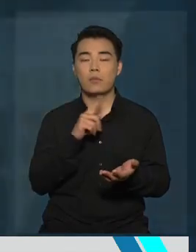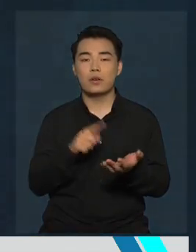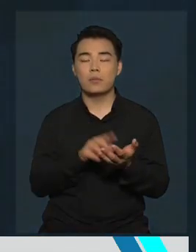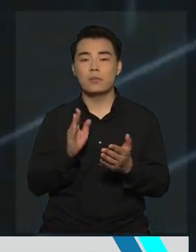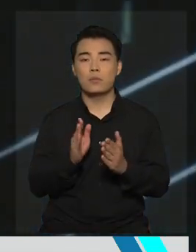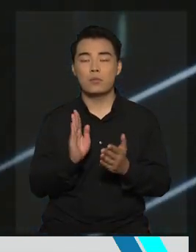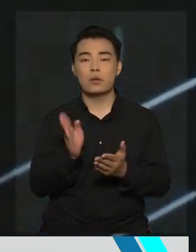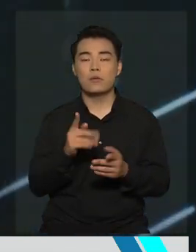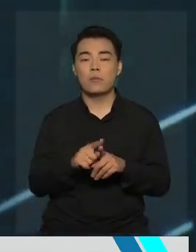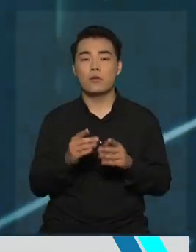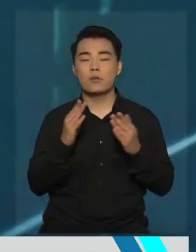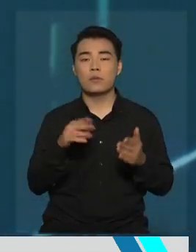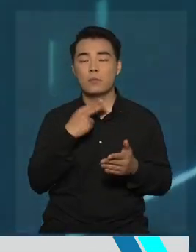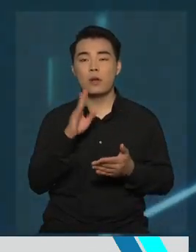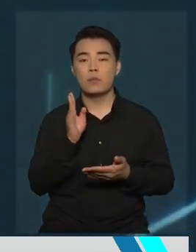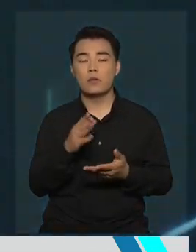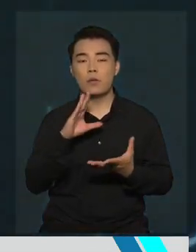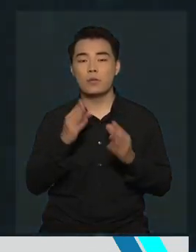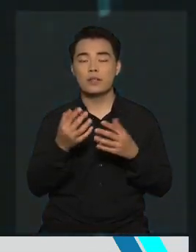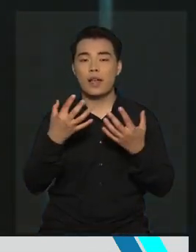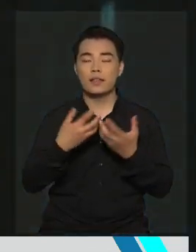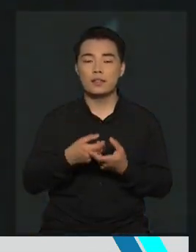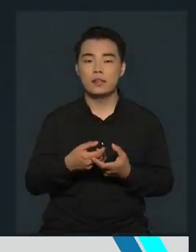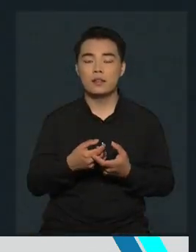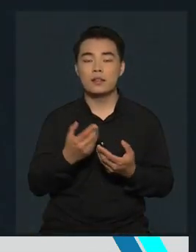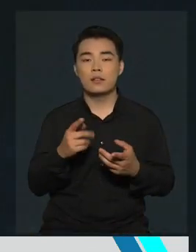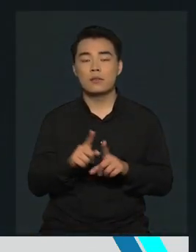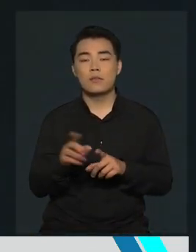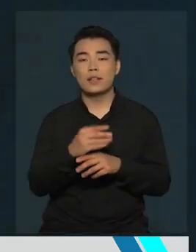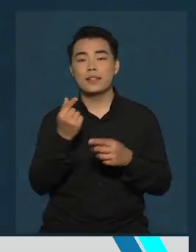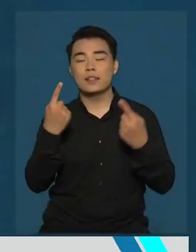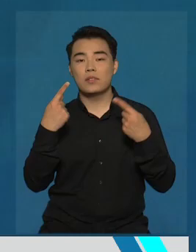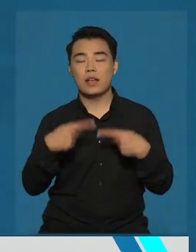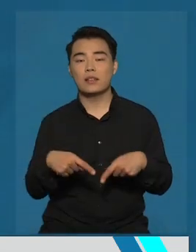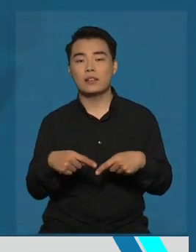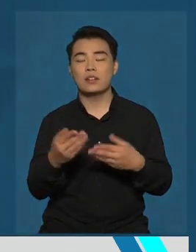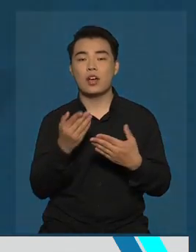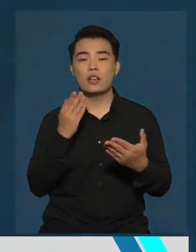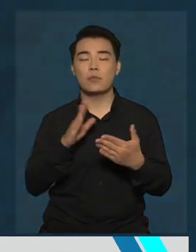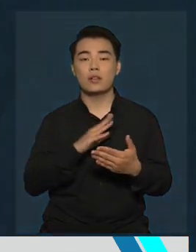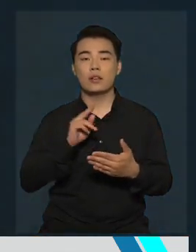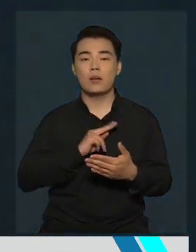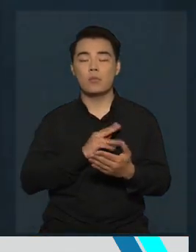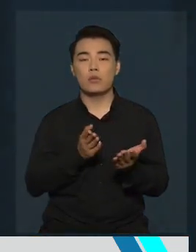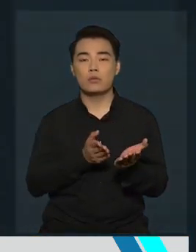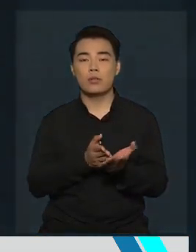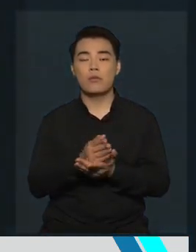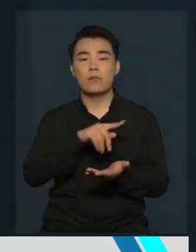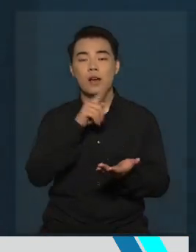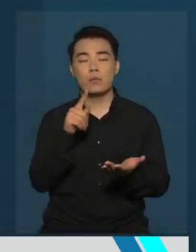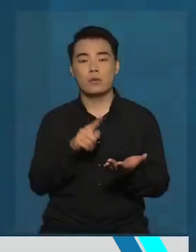поднимает по статистике, честной статистике, да. Инфляция раньше формировалась путем, ну, опросов,